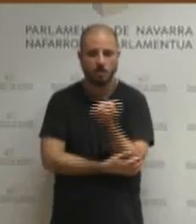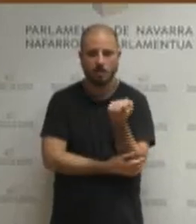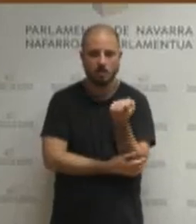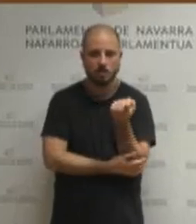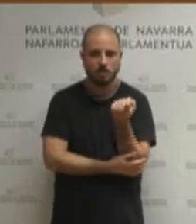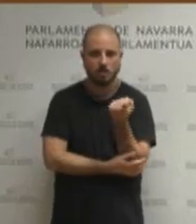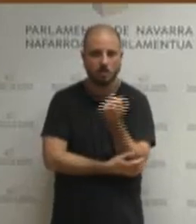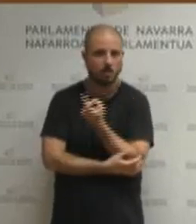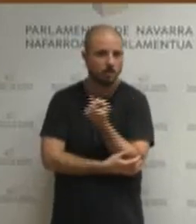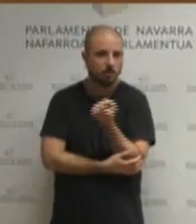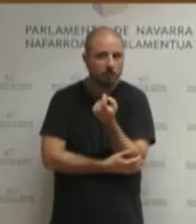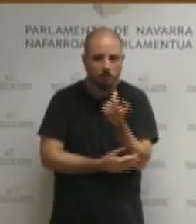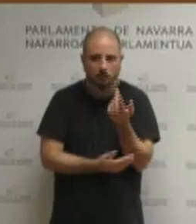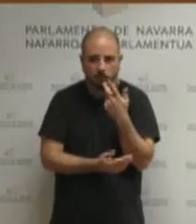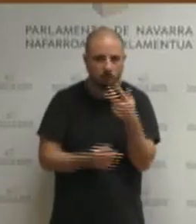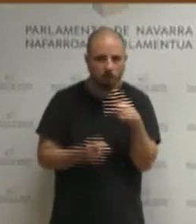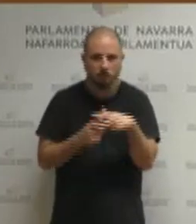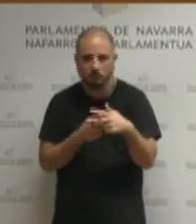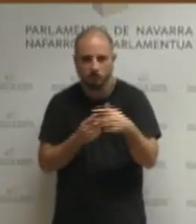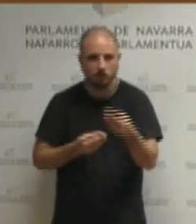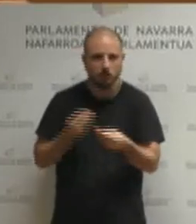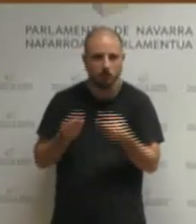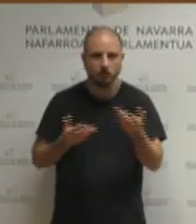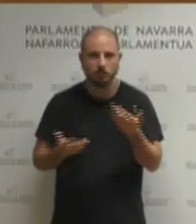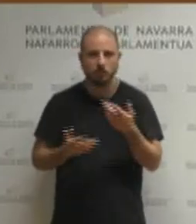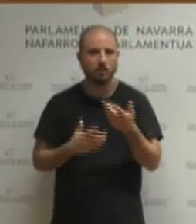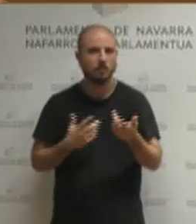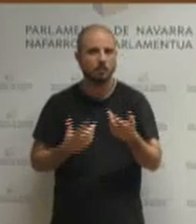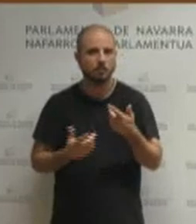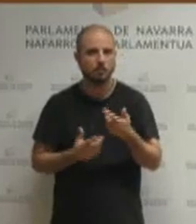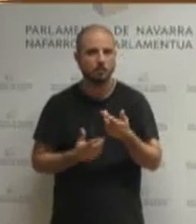Nafarroa ezin da izan itxaso zabalbatean